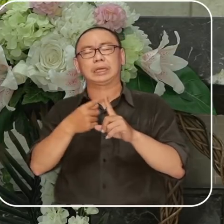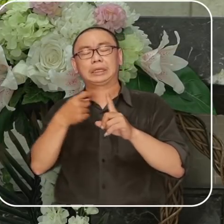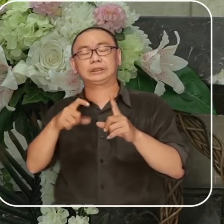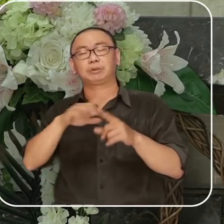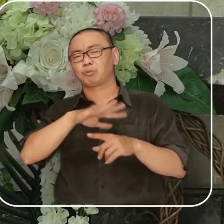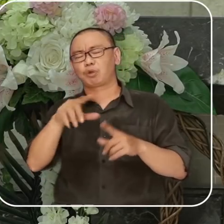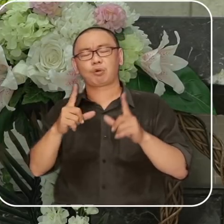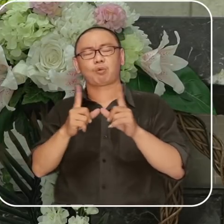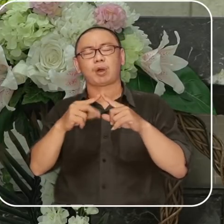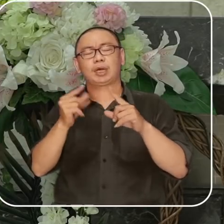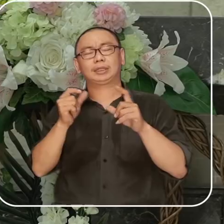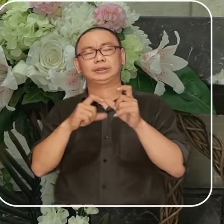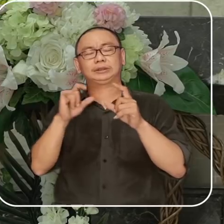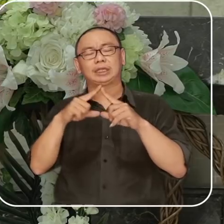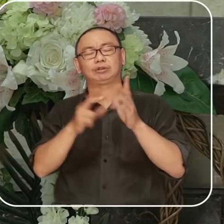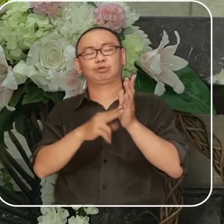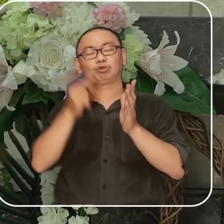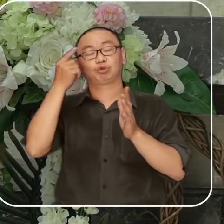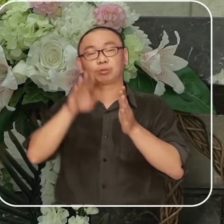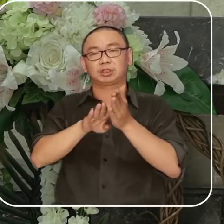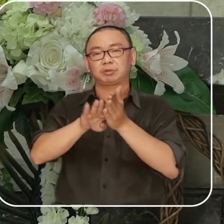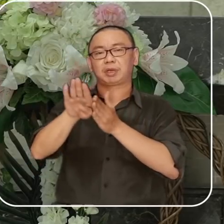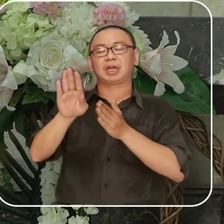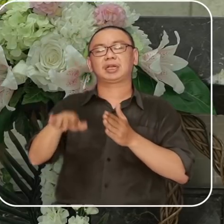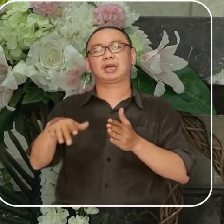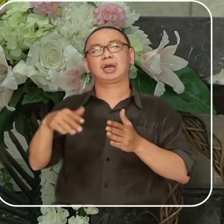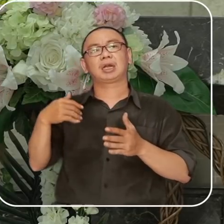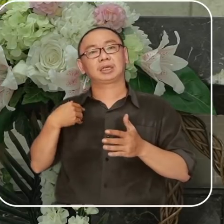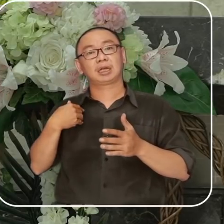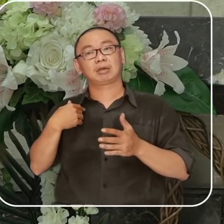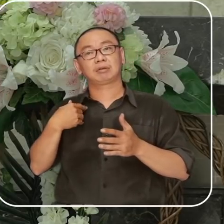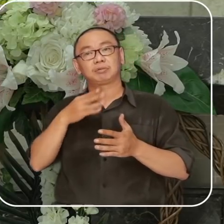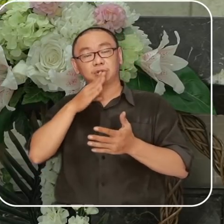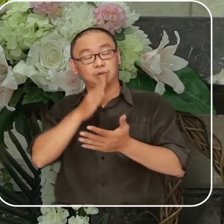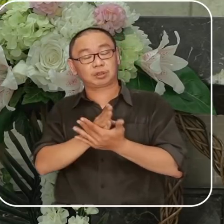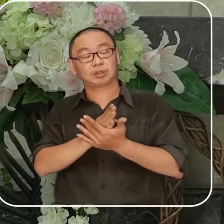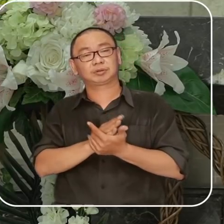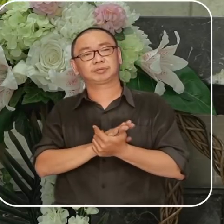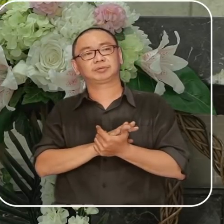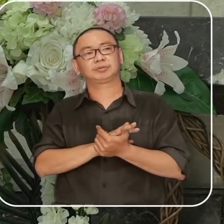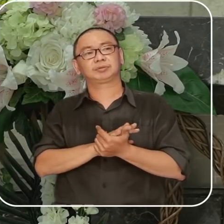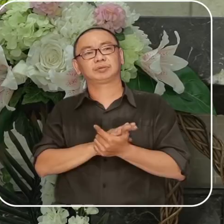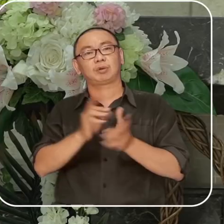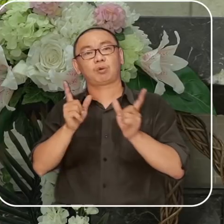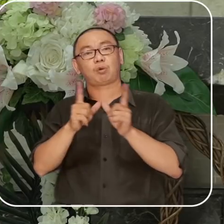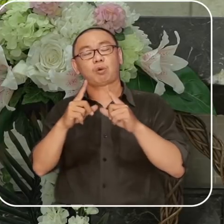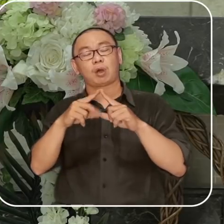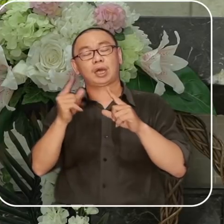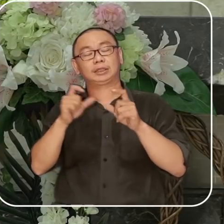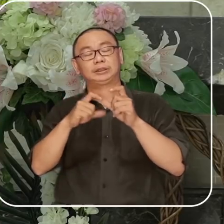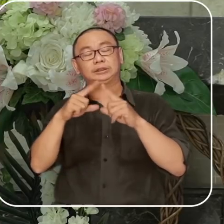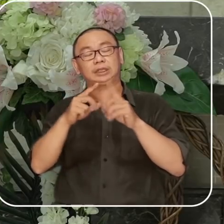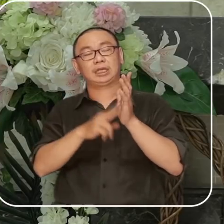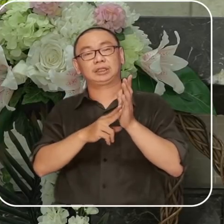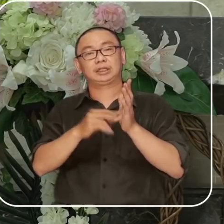engkau sediakan bagi masa depan anakmu? Adalah prioritas warisan iman yang tidak